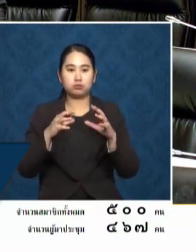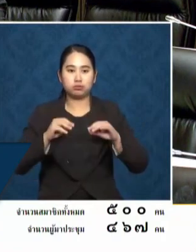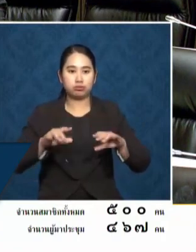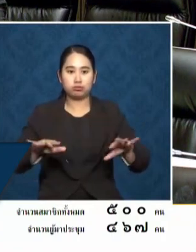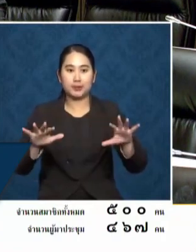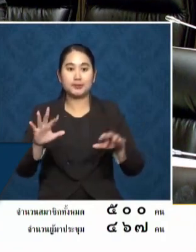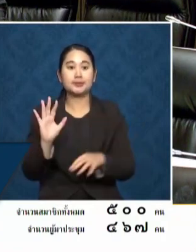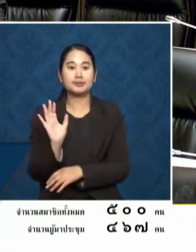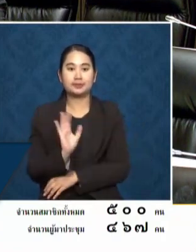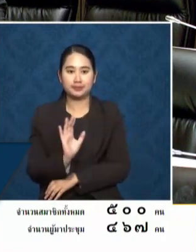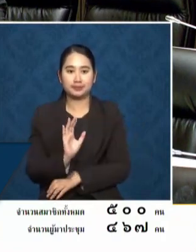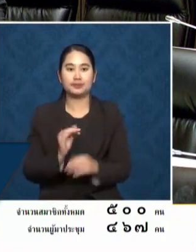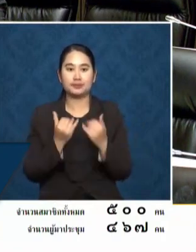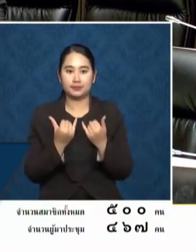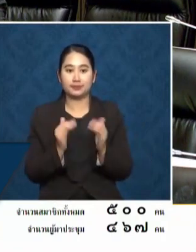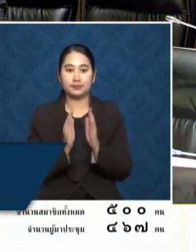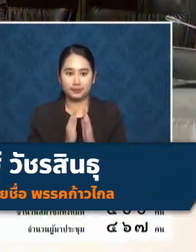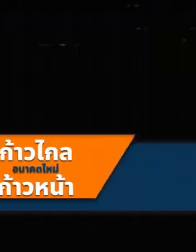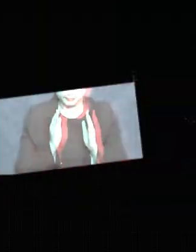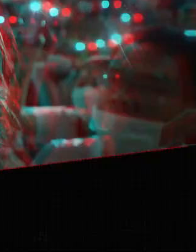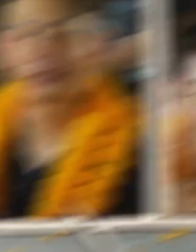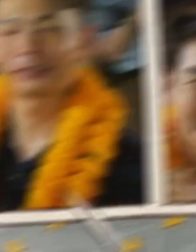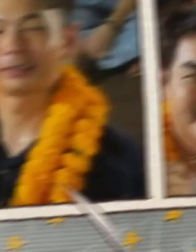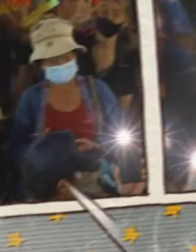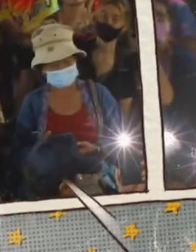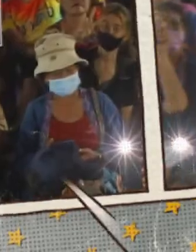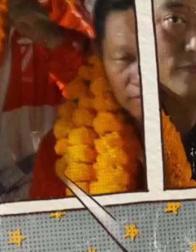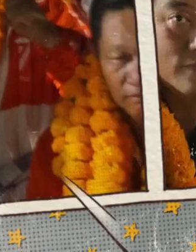กว่าที่เป็นอยู่ขอบคุณครับท่าน